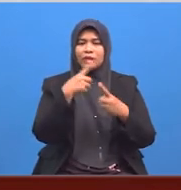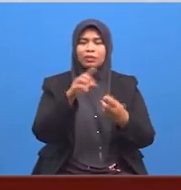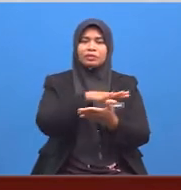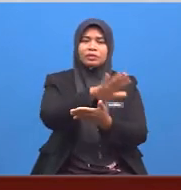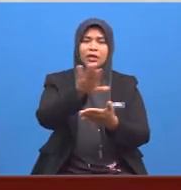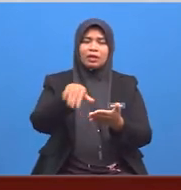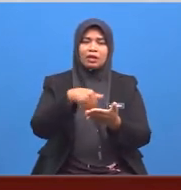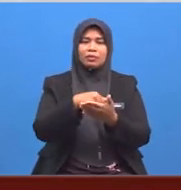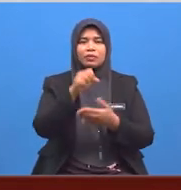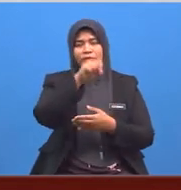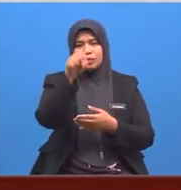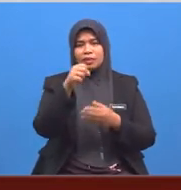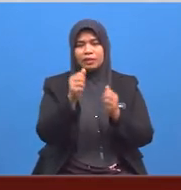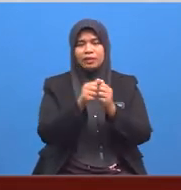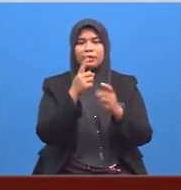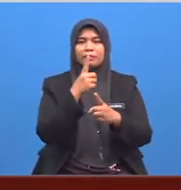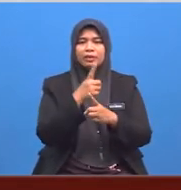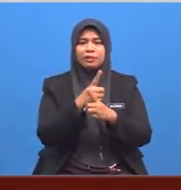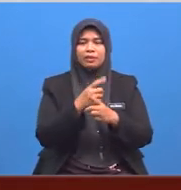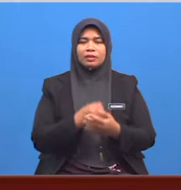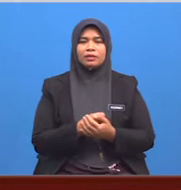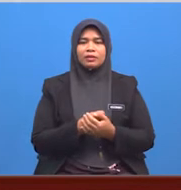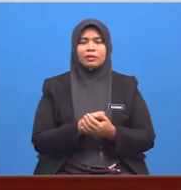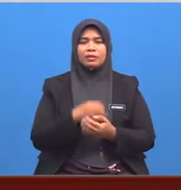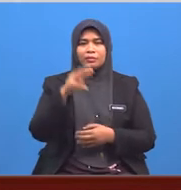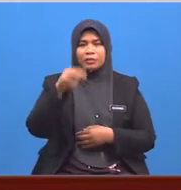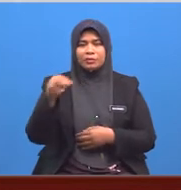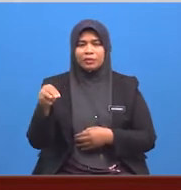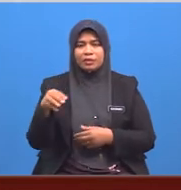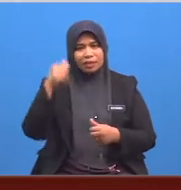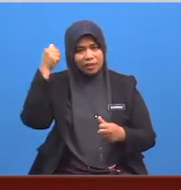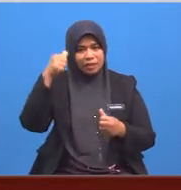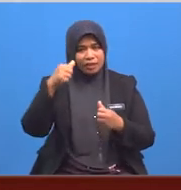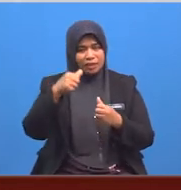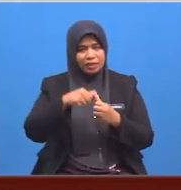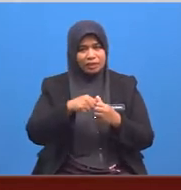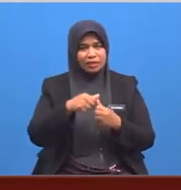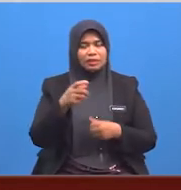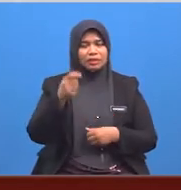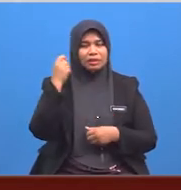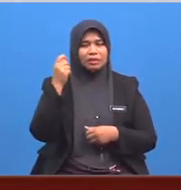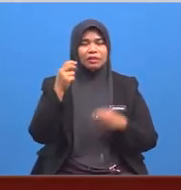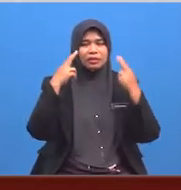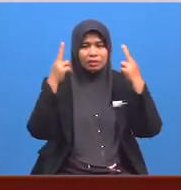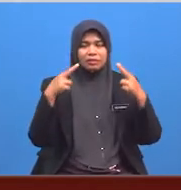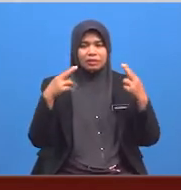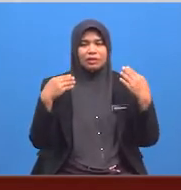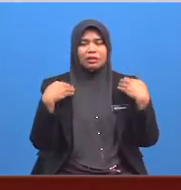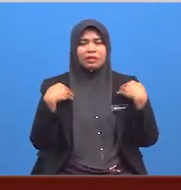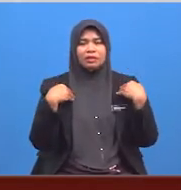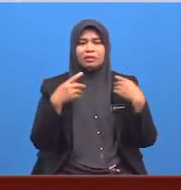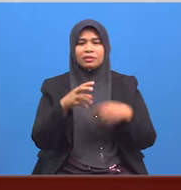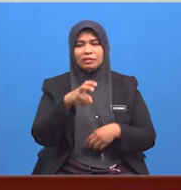semua soal dan ustadzah dengan beton murid-murid ingat tadi Ustadzah ada